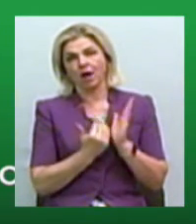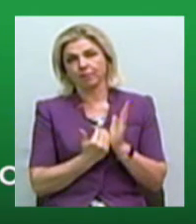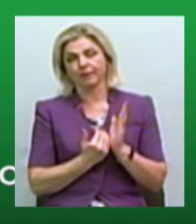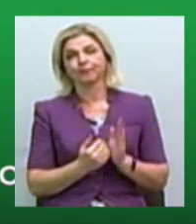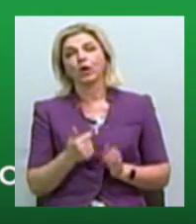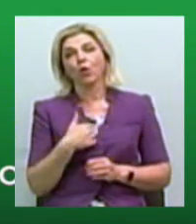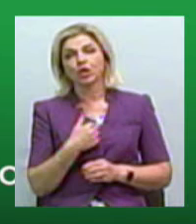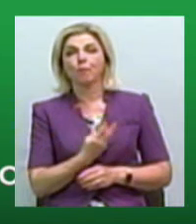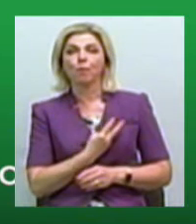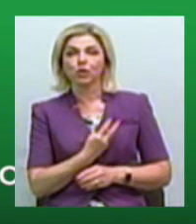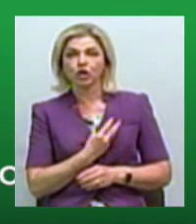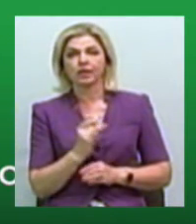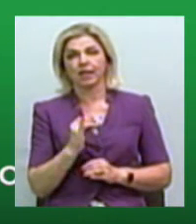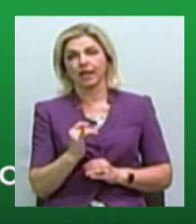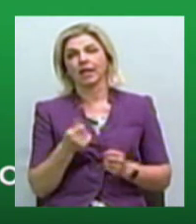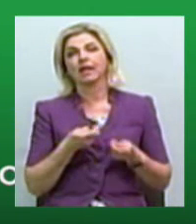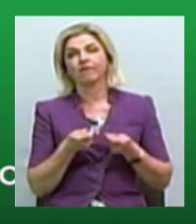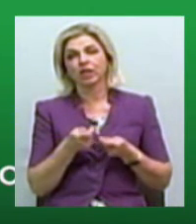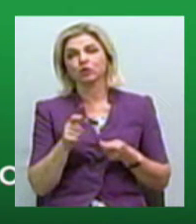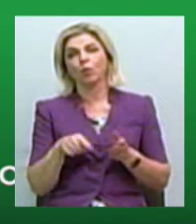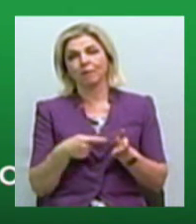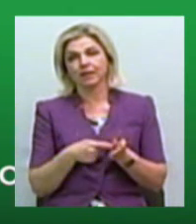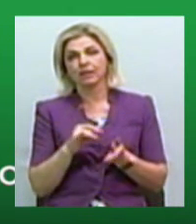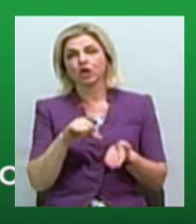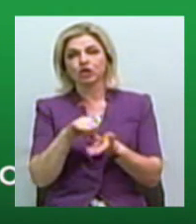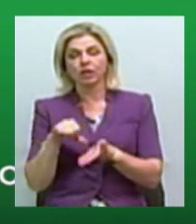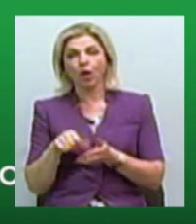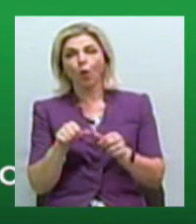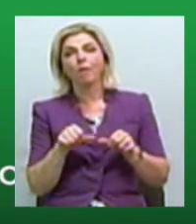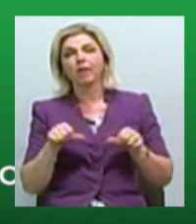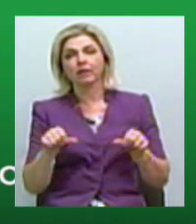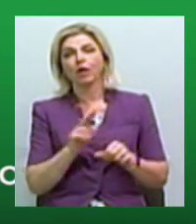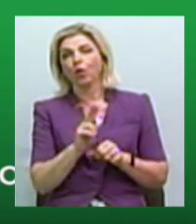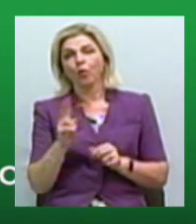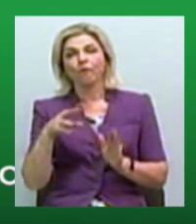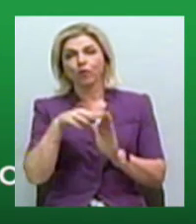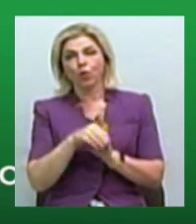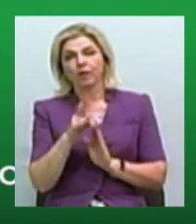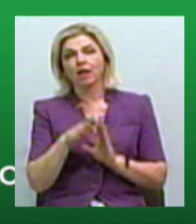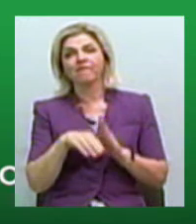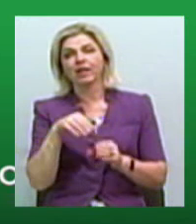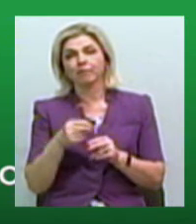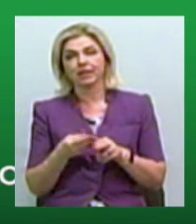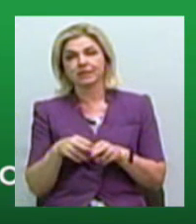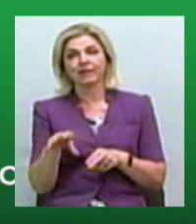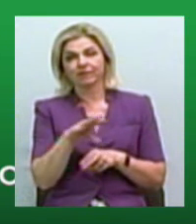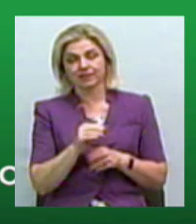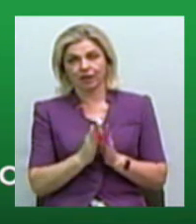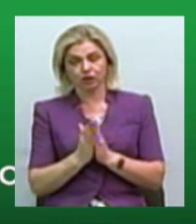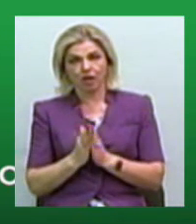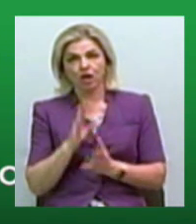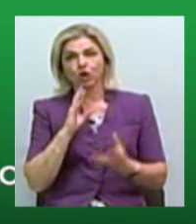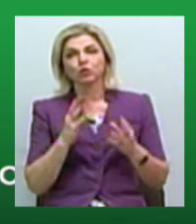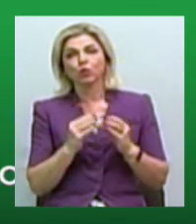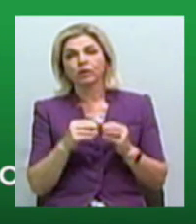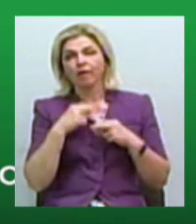би побажати керівництву міста, членам комітету, який входить до відбір цих всіх книжок, звертати, по-перше,